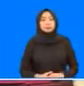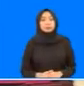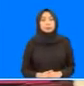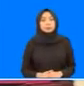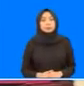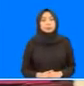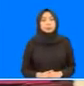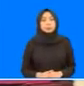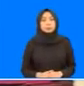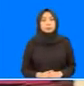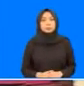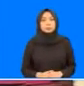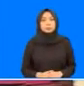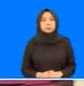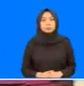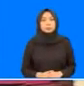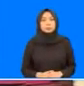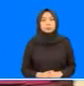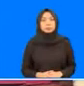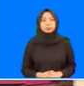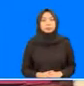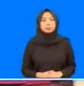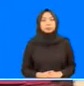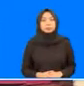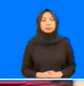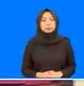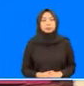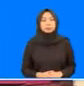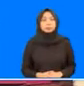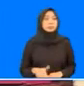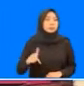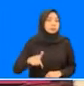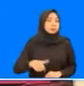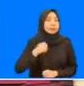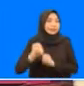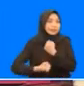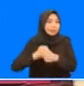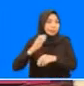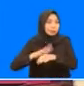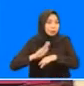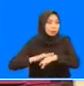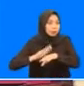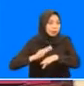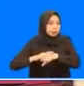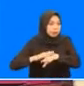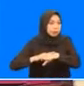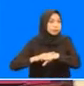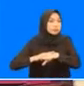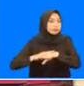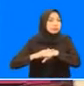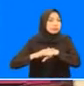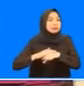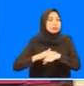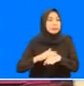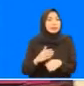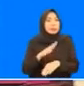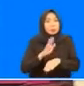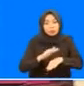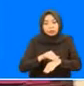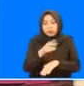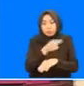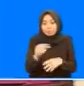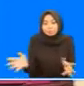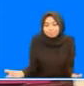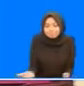Inilah yang menjadi tujuan utama dari rangkaian kegiatan kebudayaan yang melibatkan penggerak budaya Indonesia